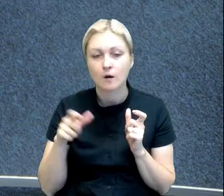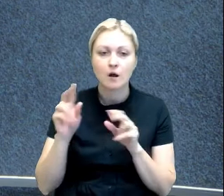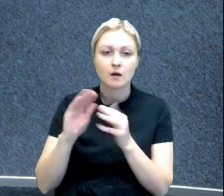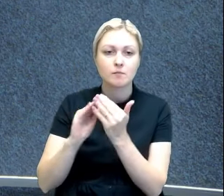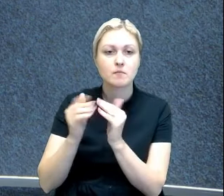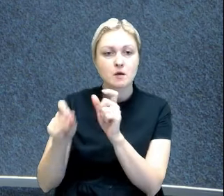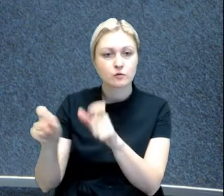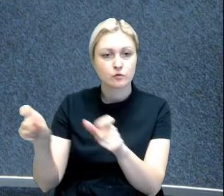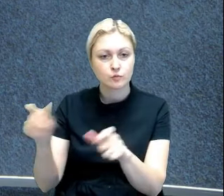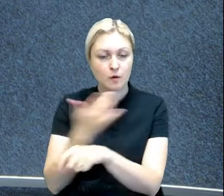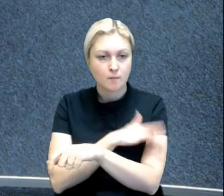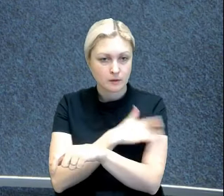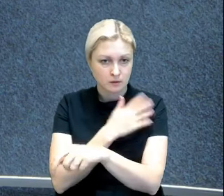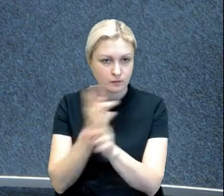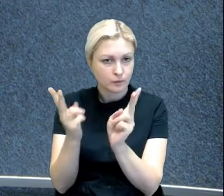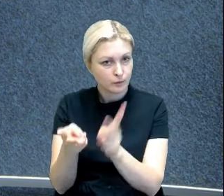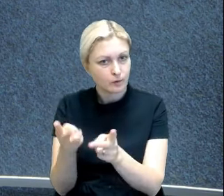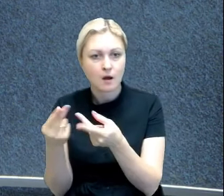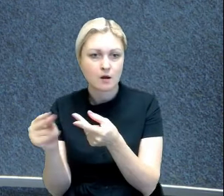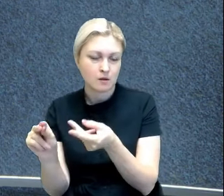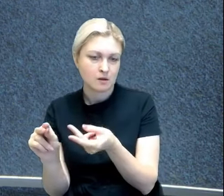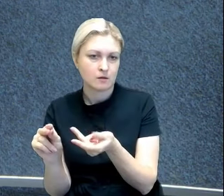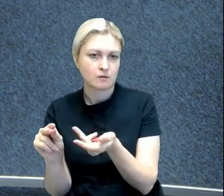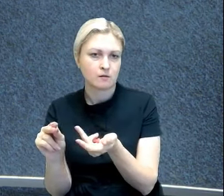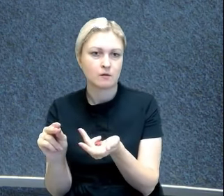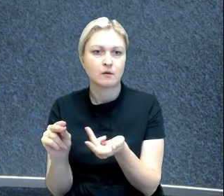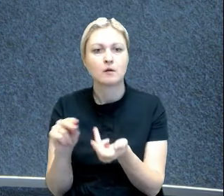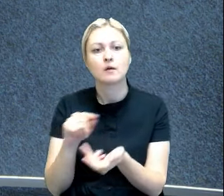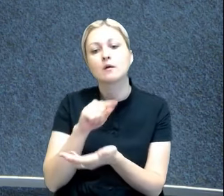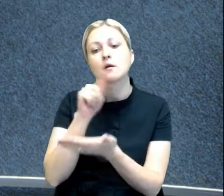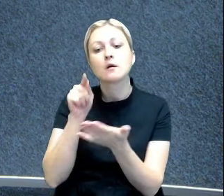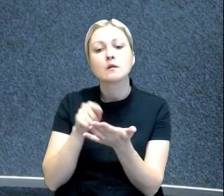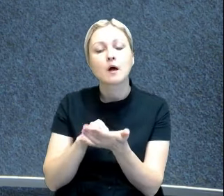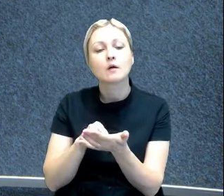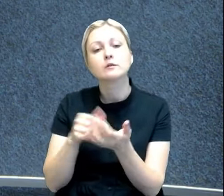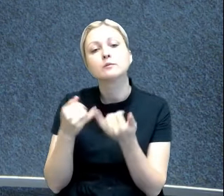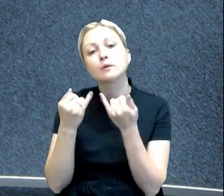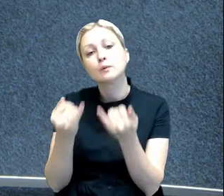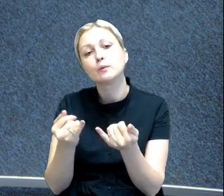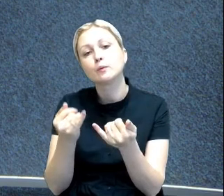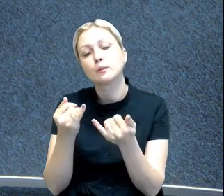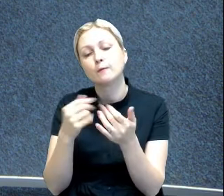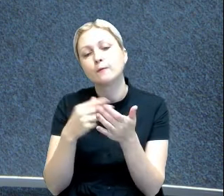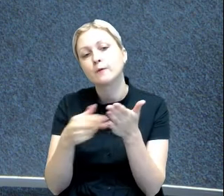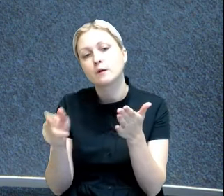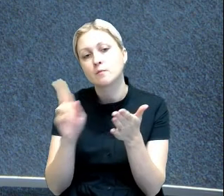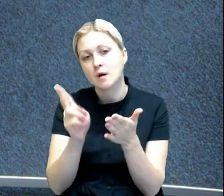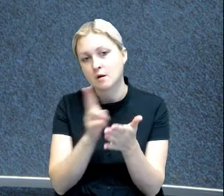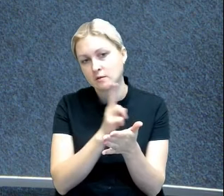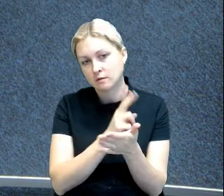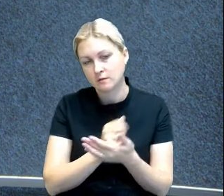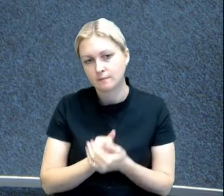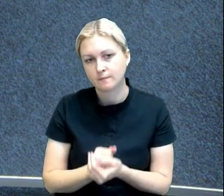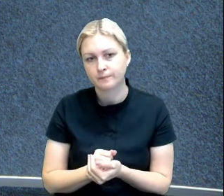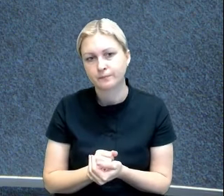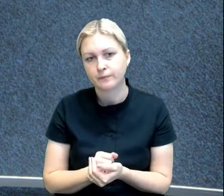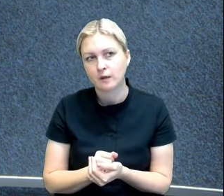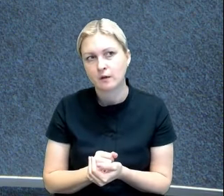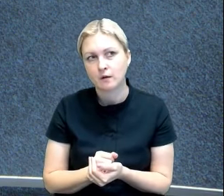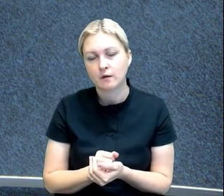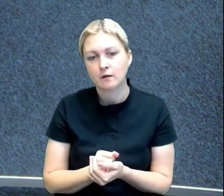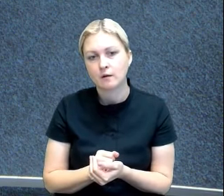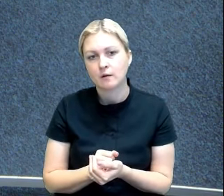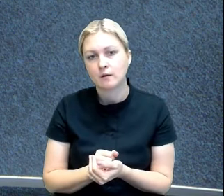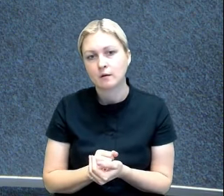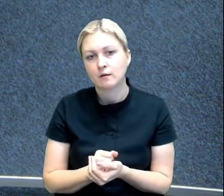ar nereikalinga ir antras klausimas ir kas ją gi turėtų teikti lygtai tai komercinės paskirties objektas būtų kur galima būtų